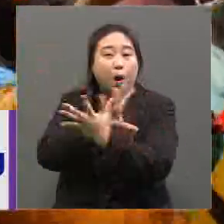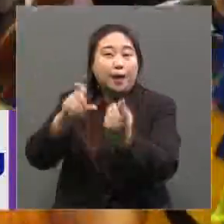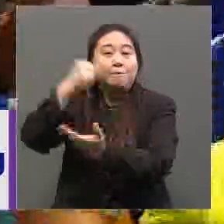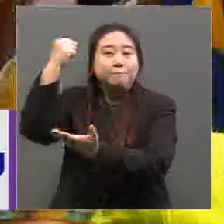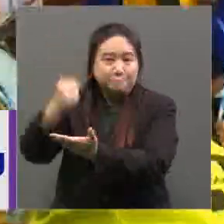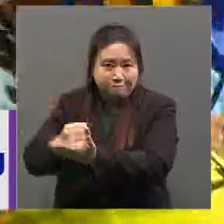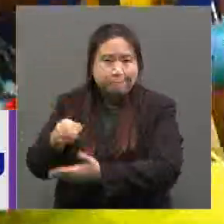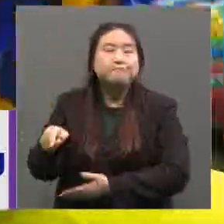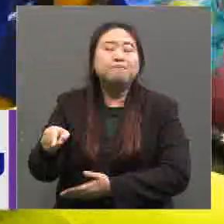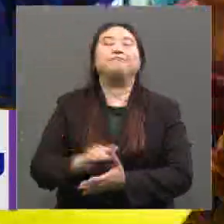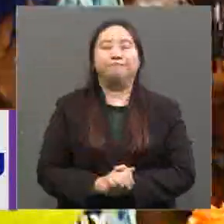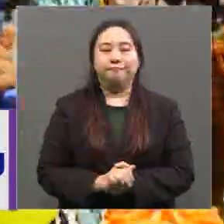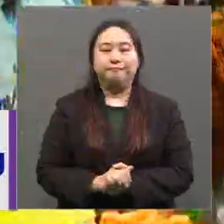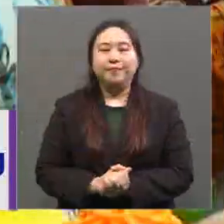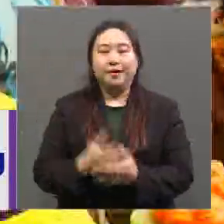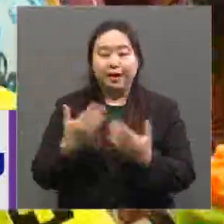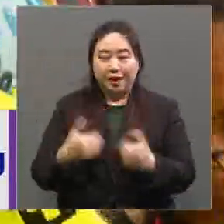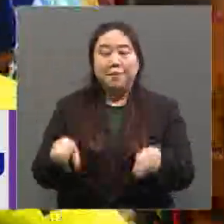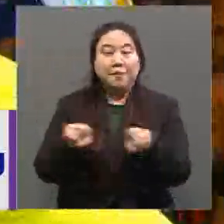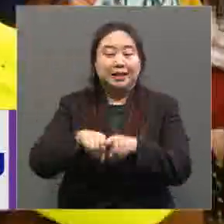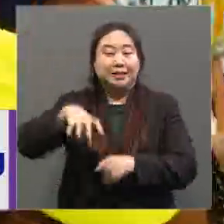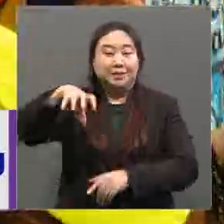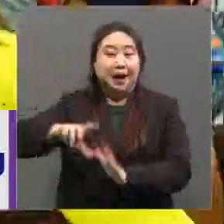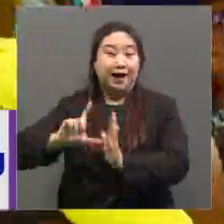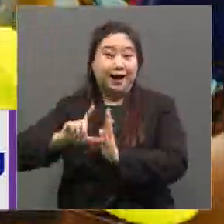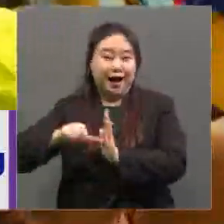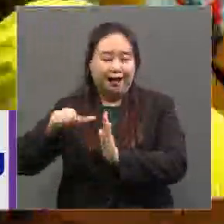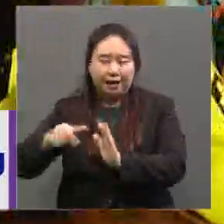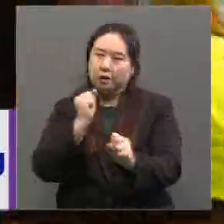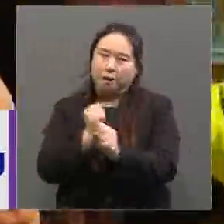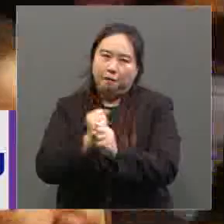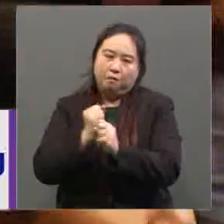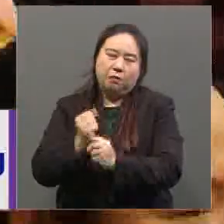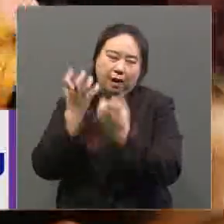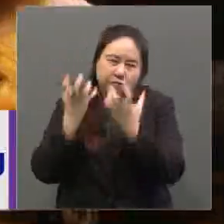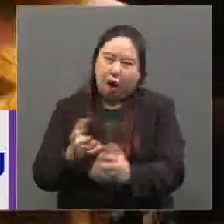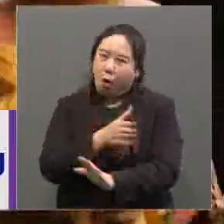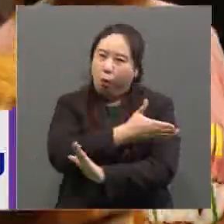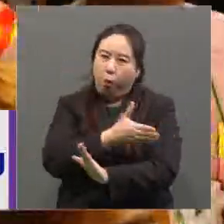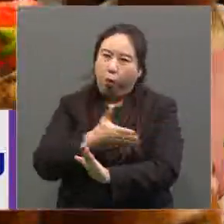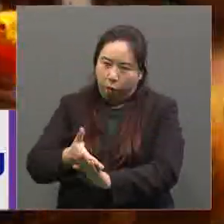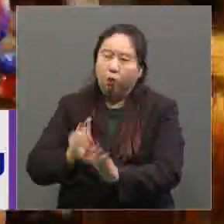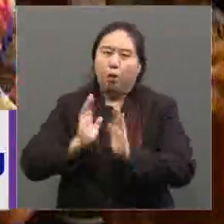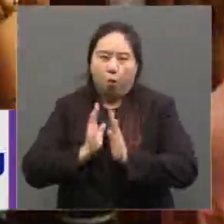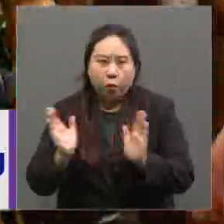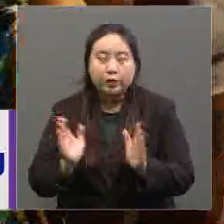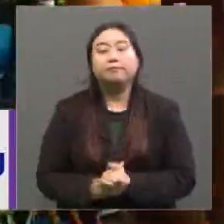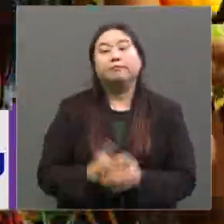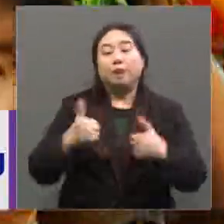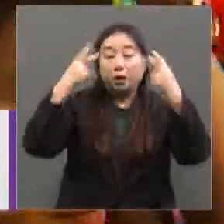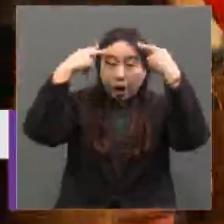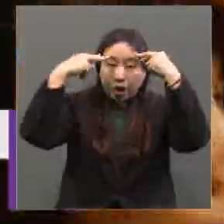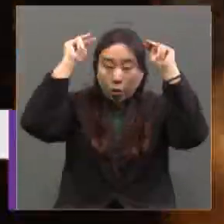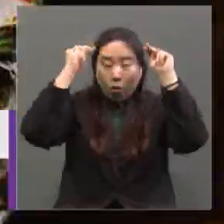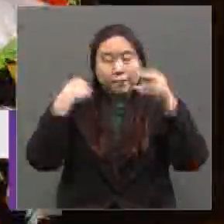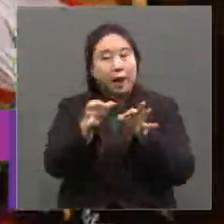ได้ของมนุษยชาติรวมไปถึงสำนักเลขาธิการสำหรับการทำงานอย่างหนักทั้งหมดที่ผ่านมาแล้วนายกรัฐมนตรีเนื้อหาบางช่วงก็